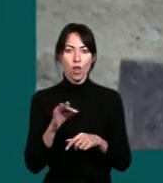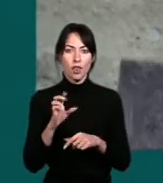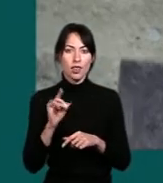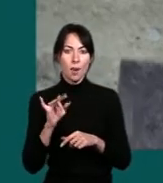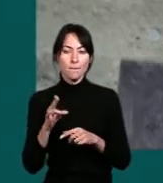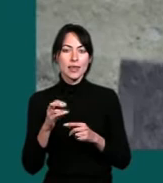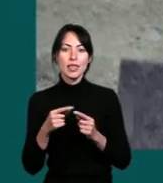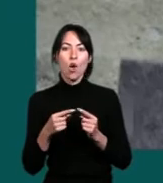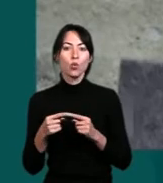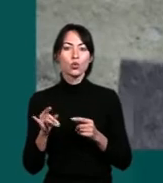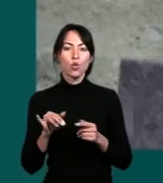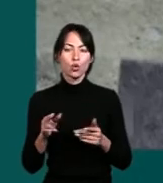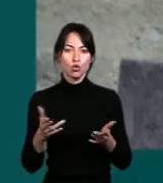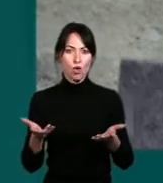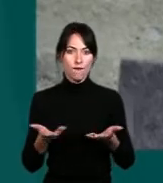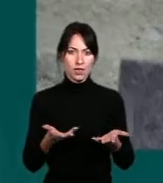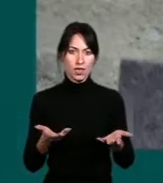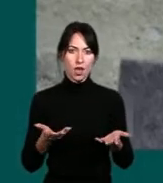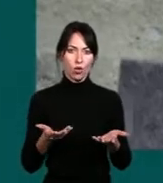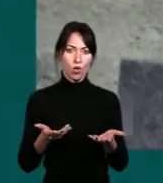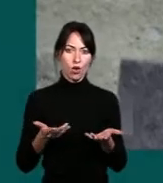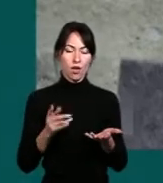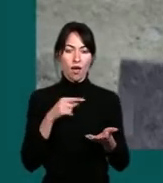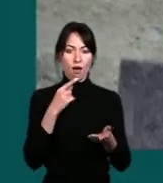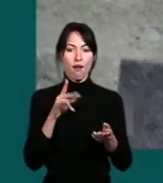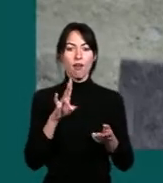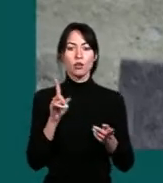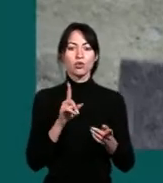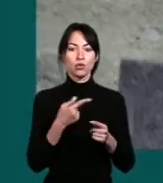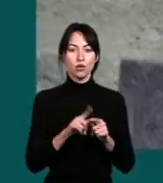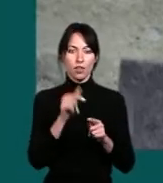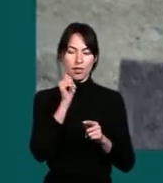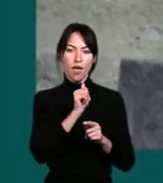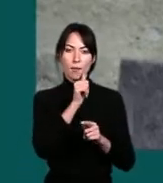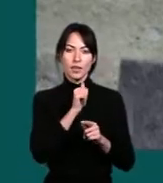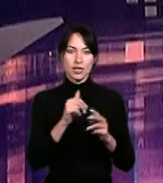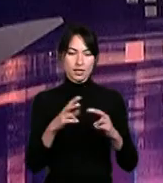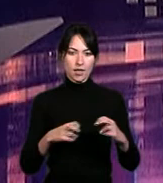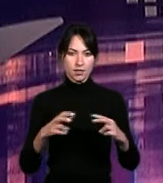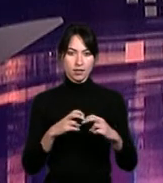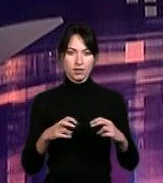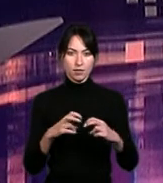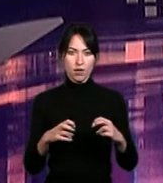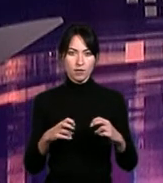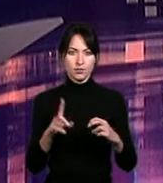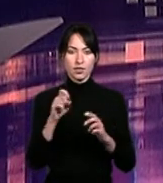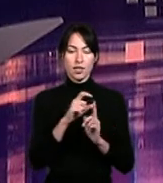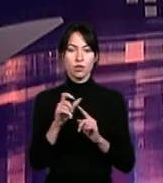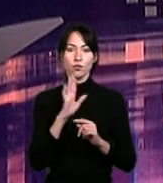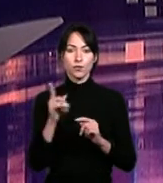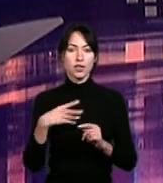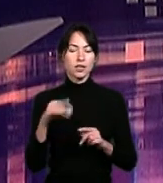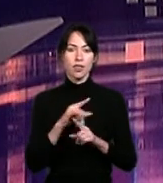Баранник не уточнює, від якої. Посилається на таємницю слідства. За словами Баранник, загиблий не